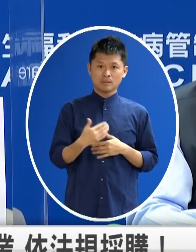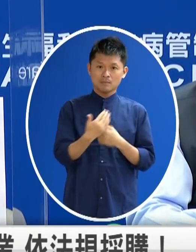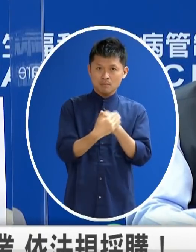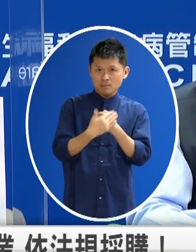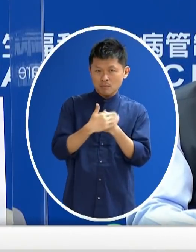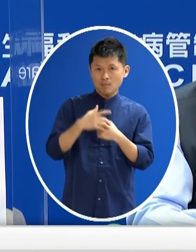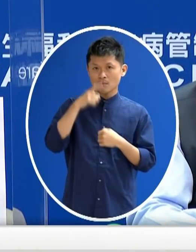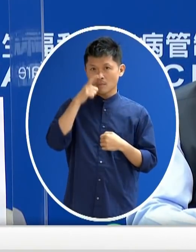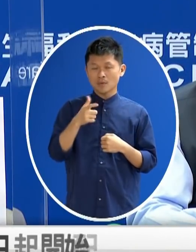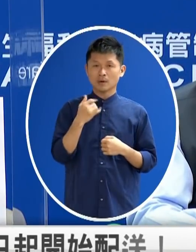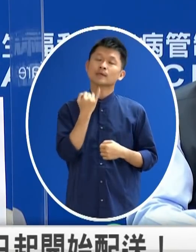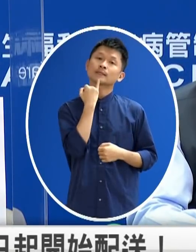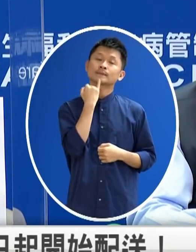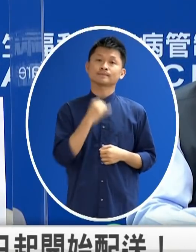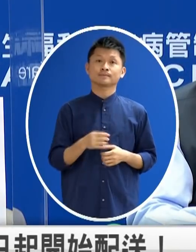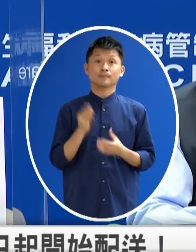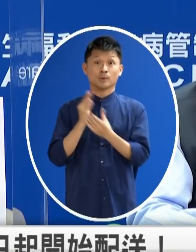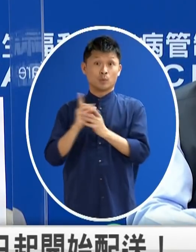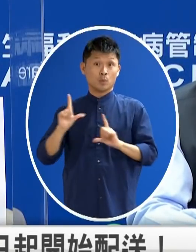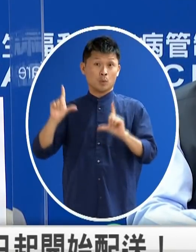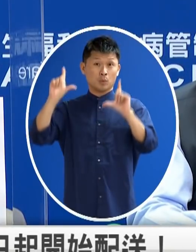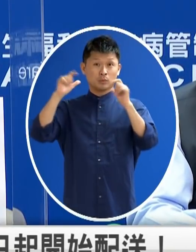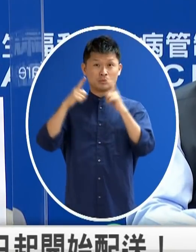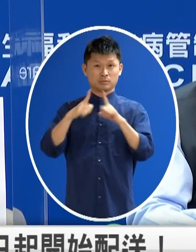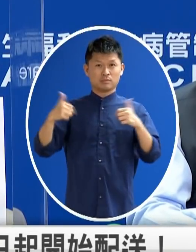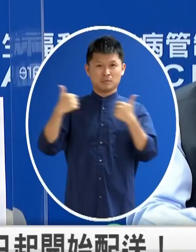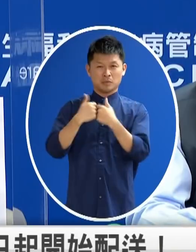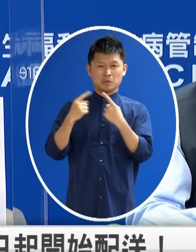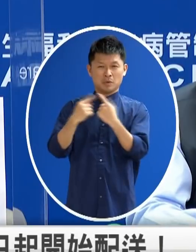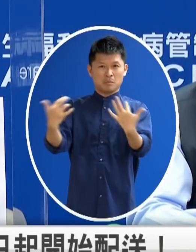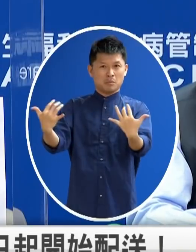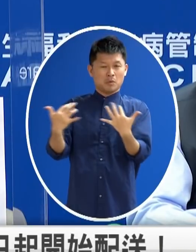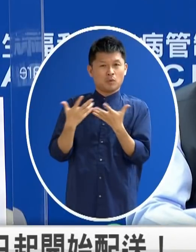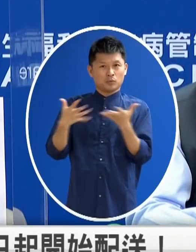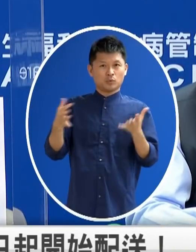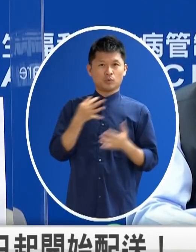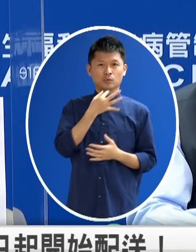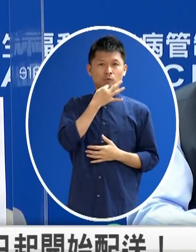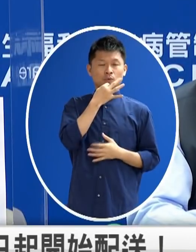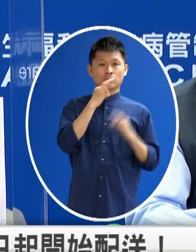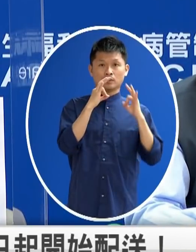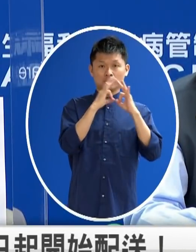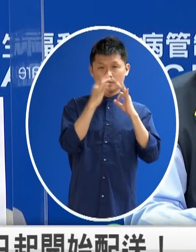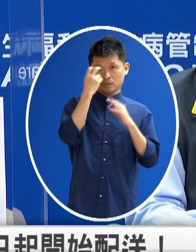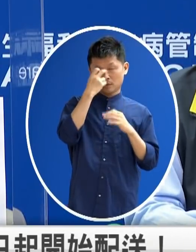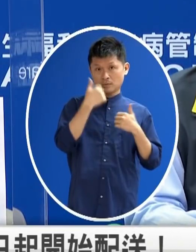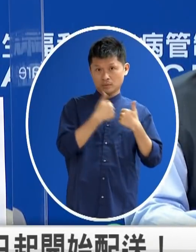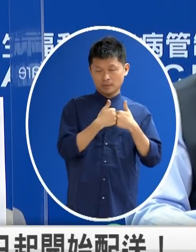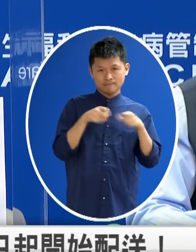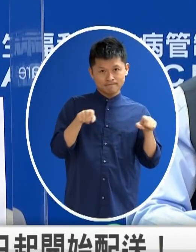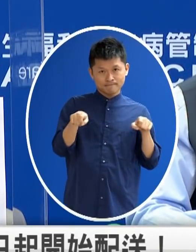可以。那至于股东大会的人会比较多那监管会现在做相关的一个规划。